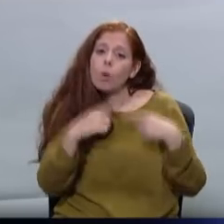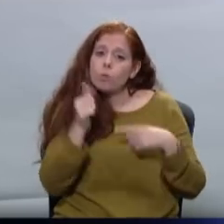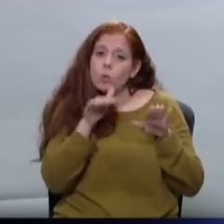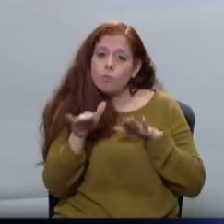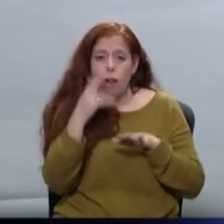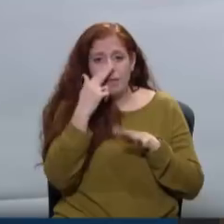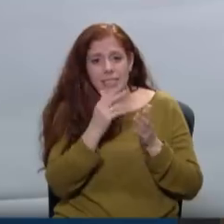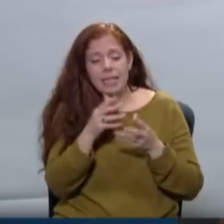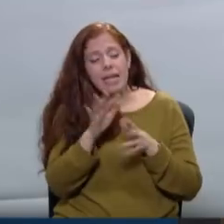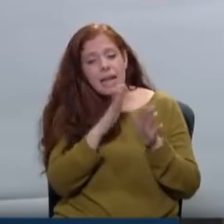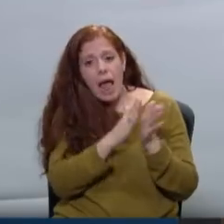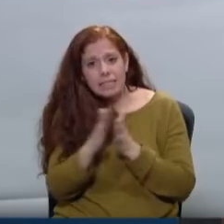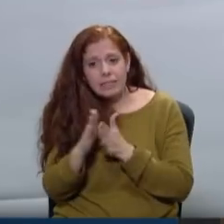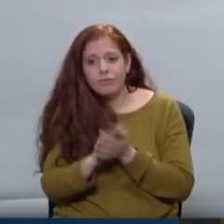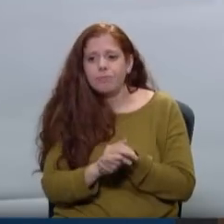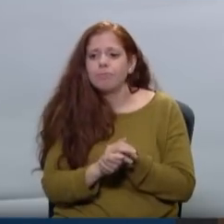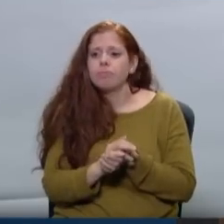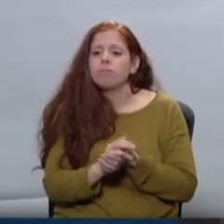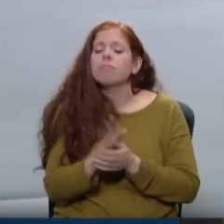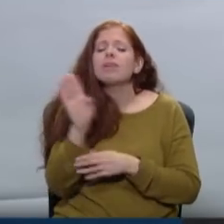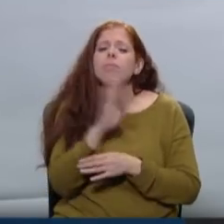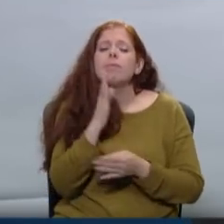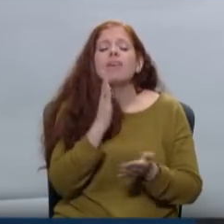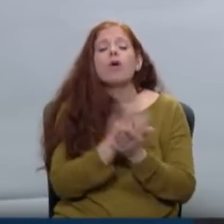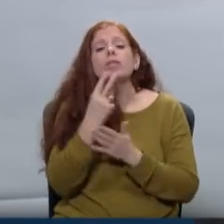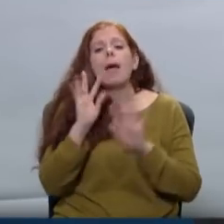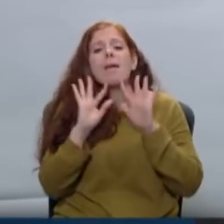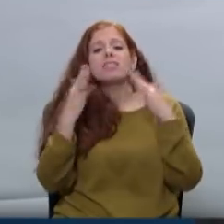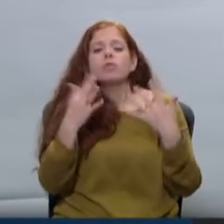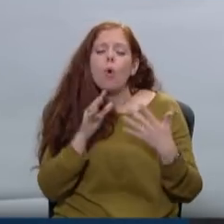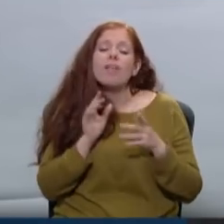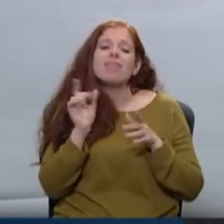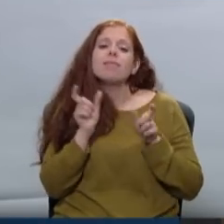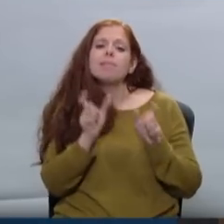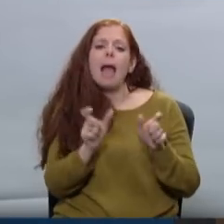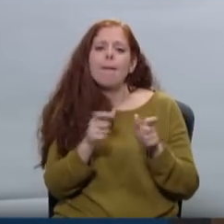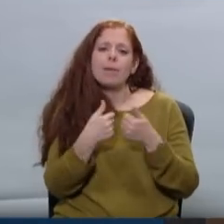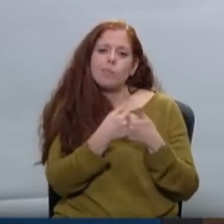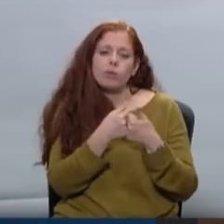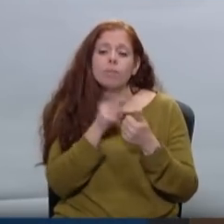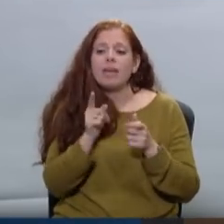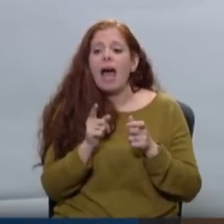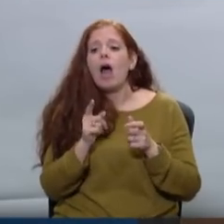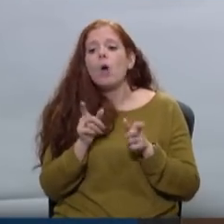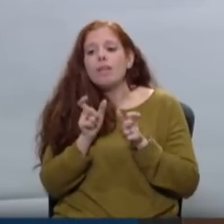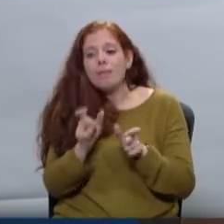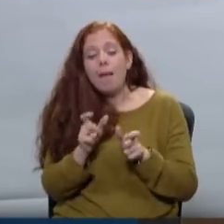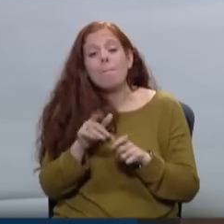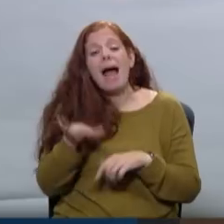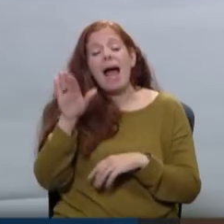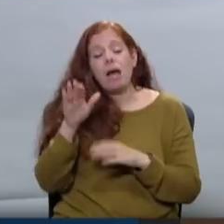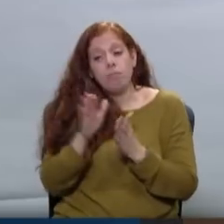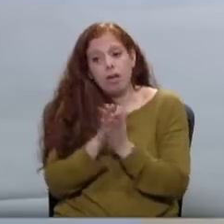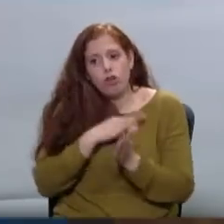לעצב. נתניהו נמנע מזה למעלה מעשור מעימותים, כך הוא נמנע מהקריאה שלי לעימותים בסביבי